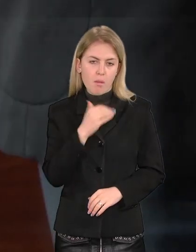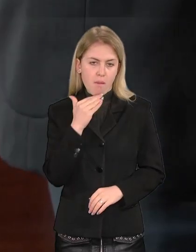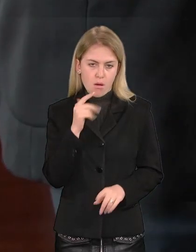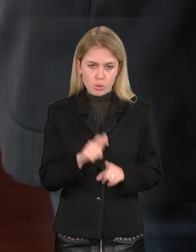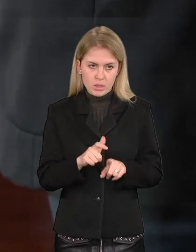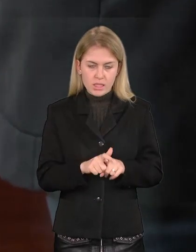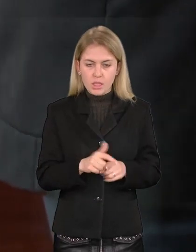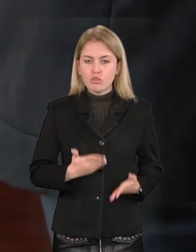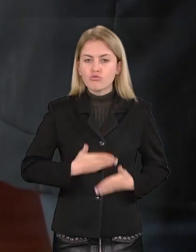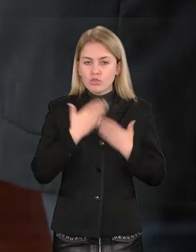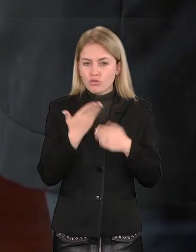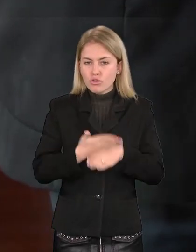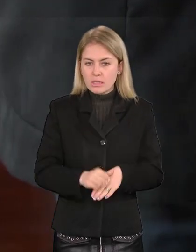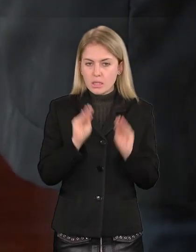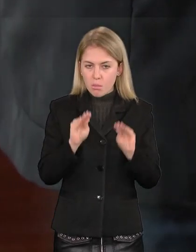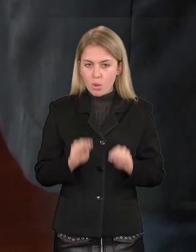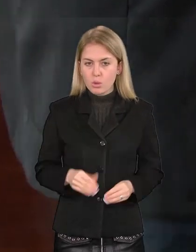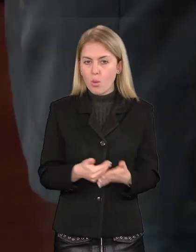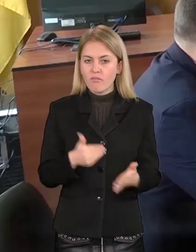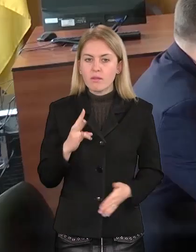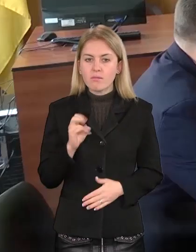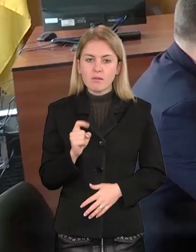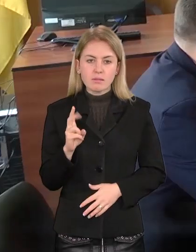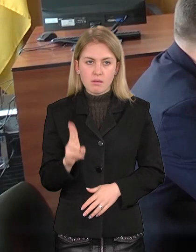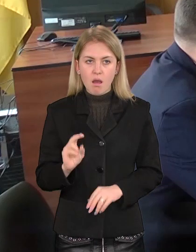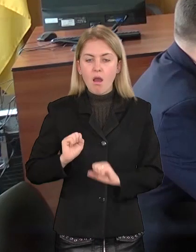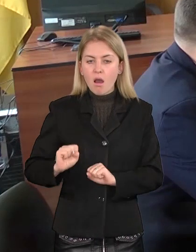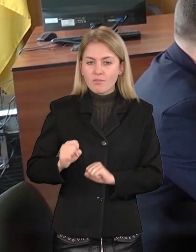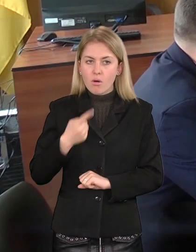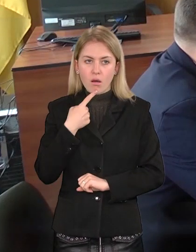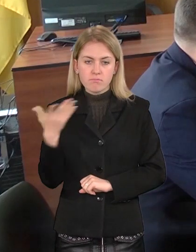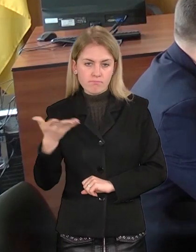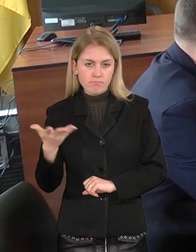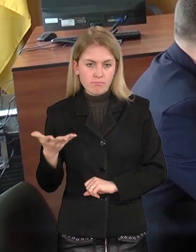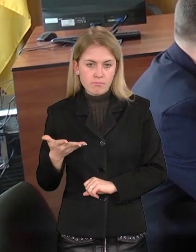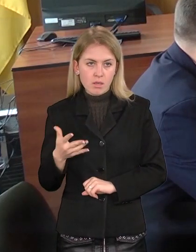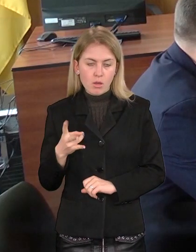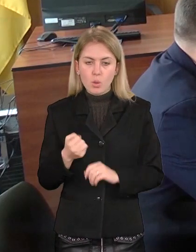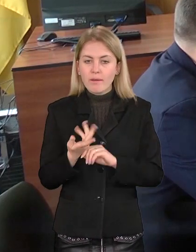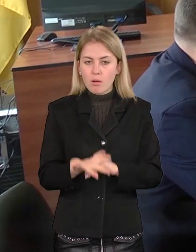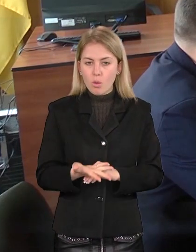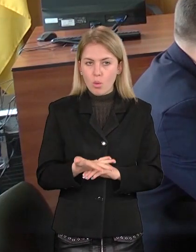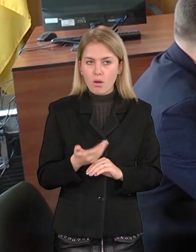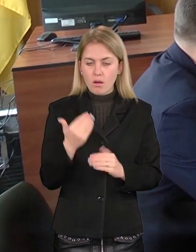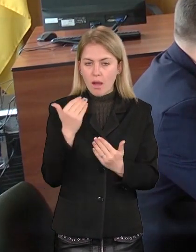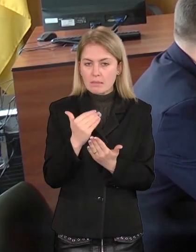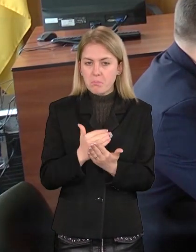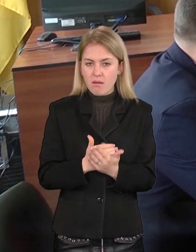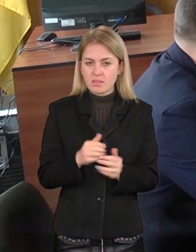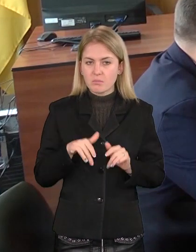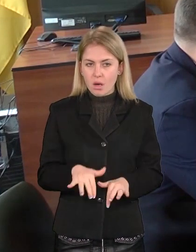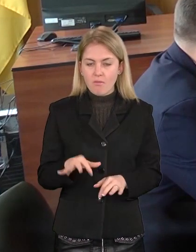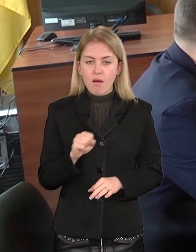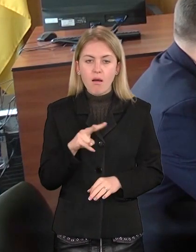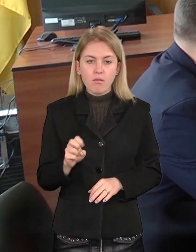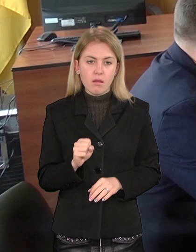фактично зачитував частину протоколу від НАЗК. Адвокат Липової апелював до кількох аспектів справи, але попри розгляд справи